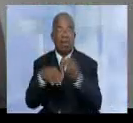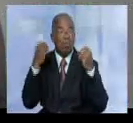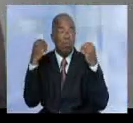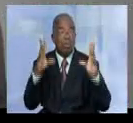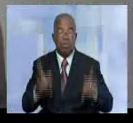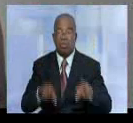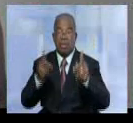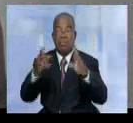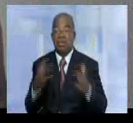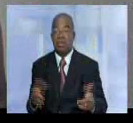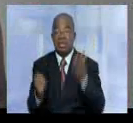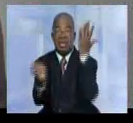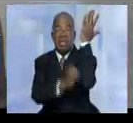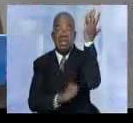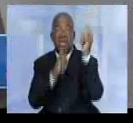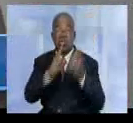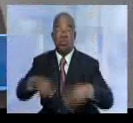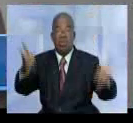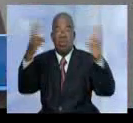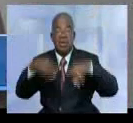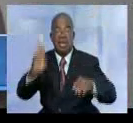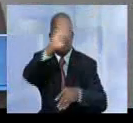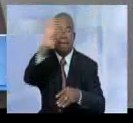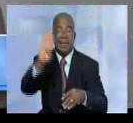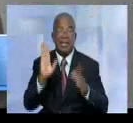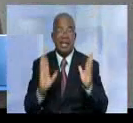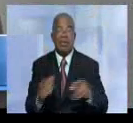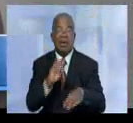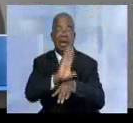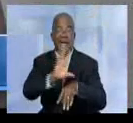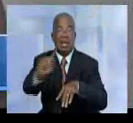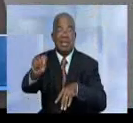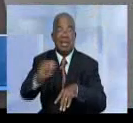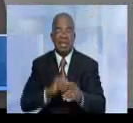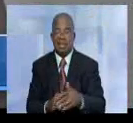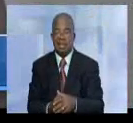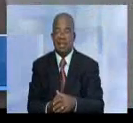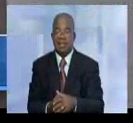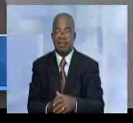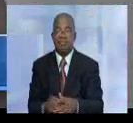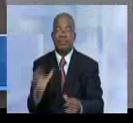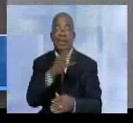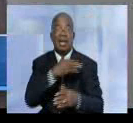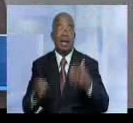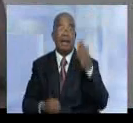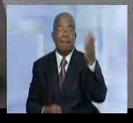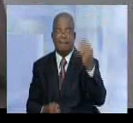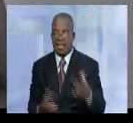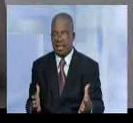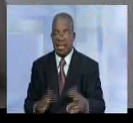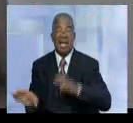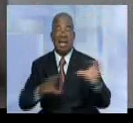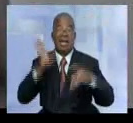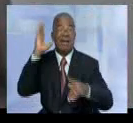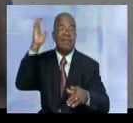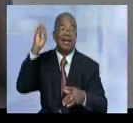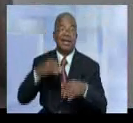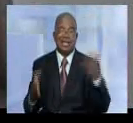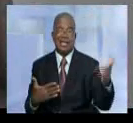la vie n'est pas l'espoir de devenir parfait. C'est la volonté d'être toujours meilleur.